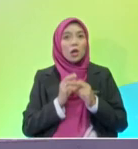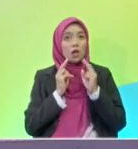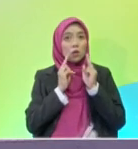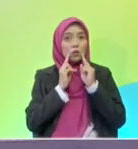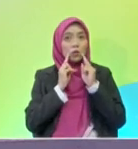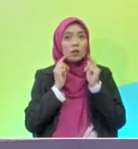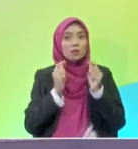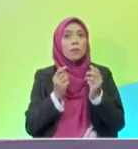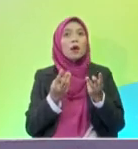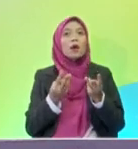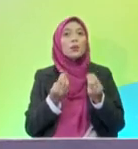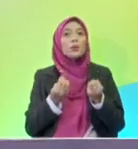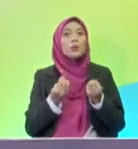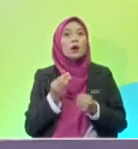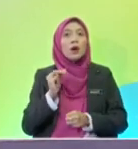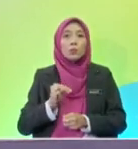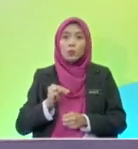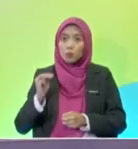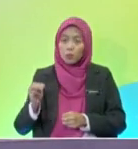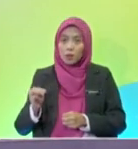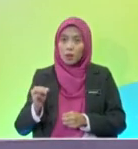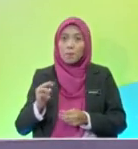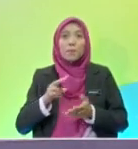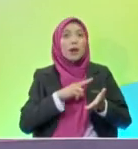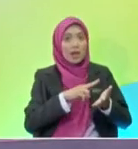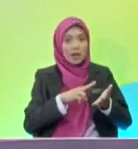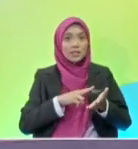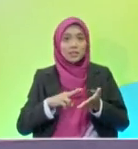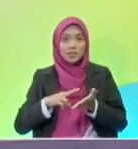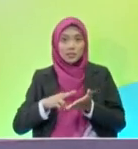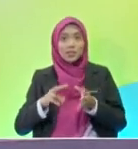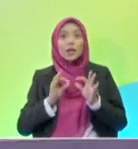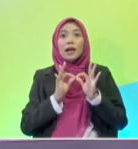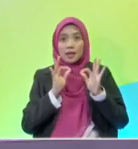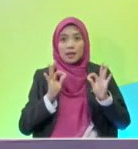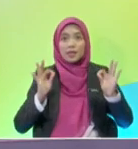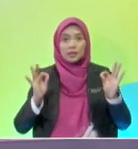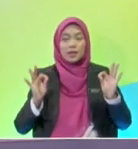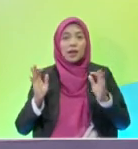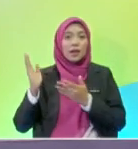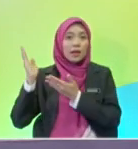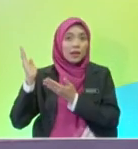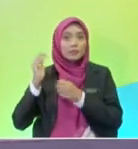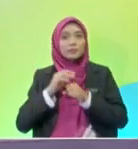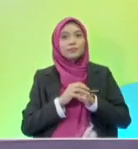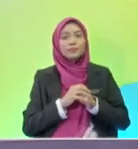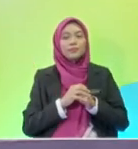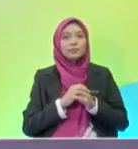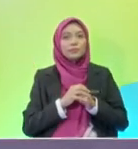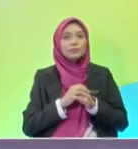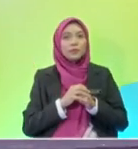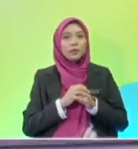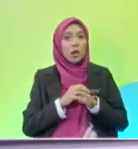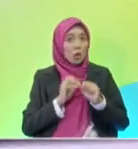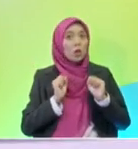nak minta murid-murid membaca ayat Oke membaca ayat bulita Ustadzah anak